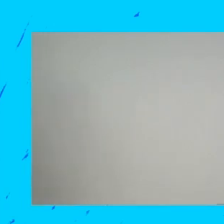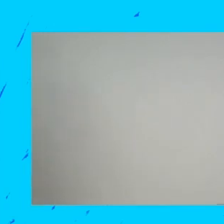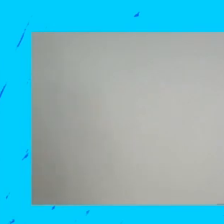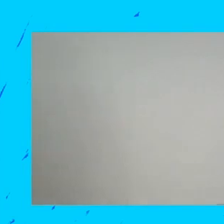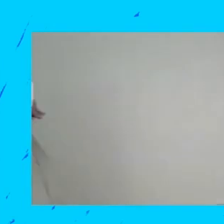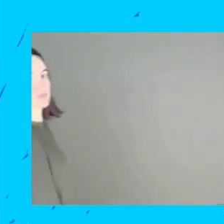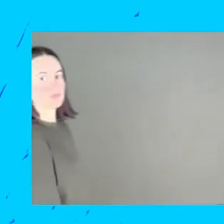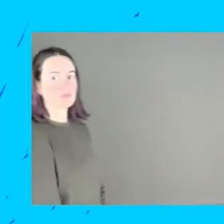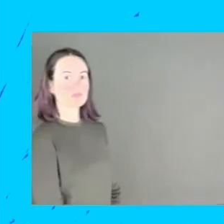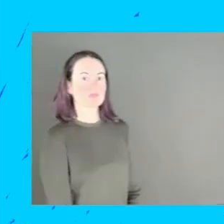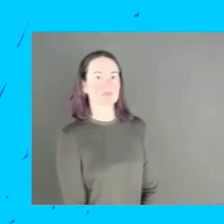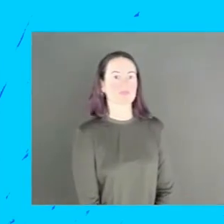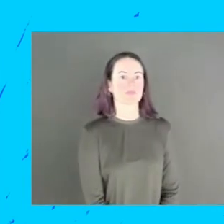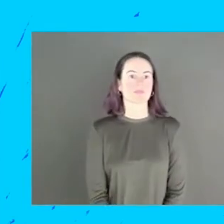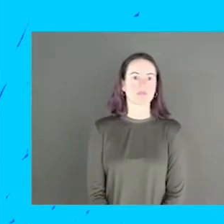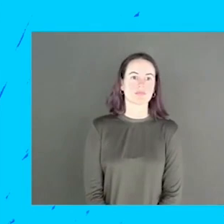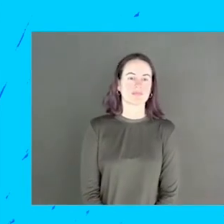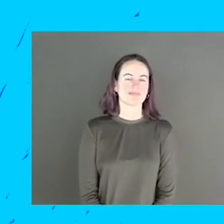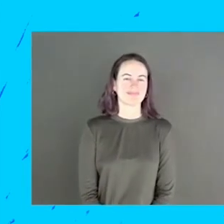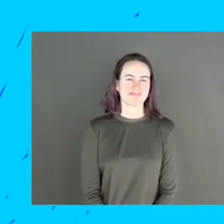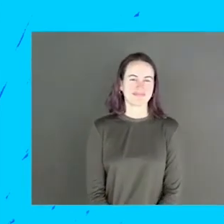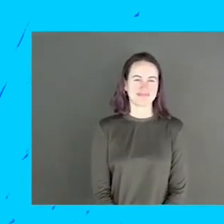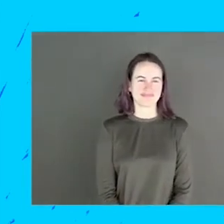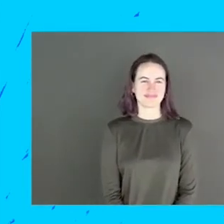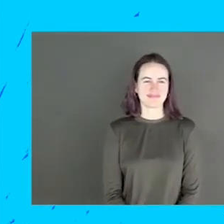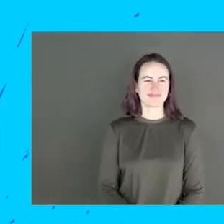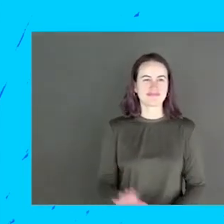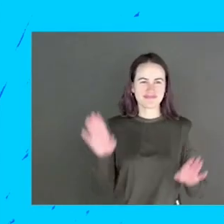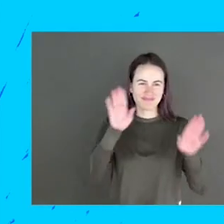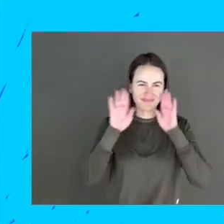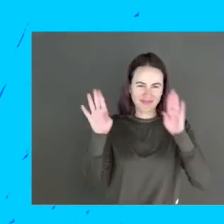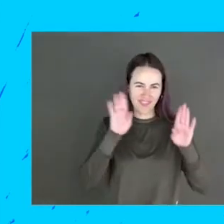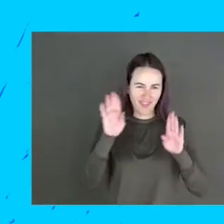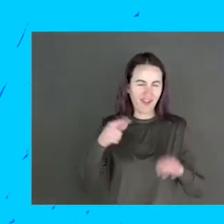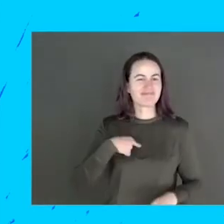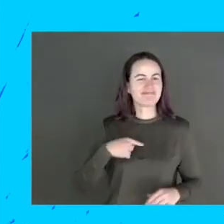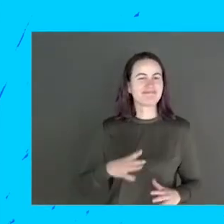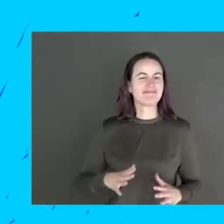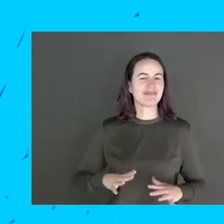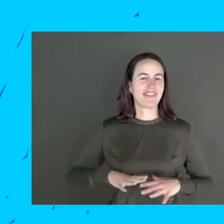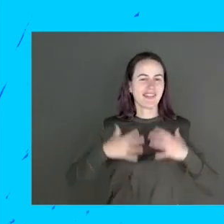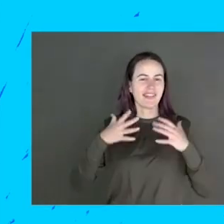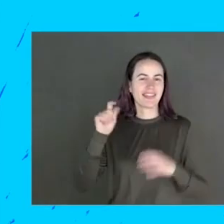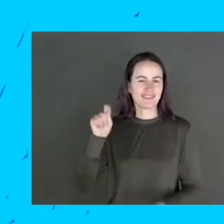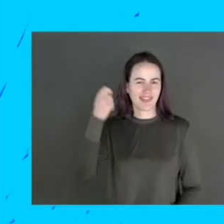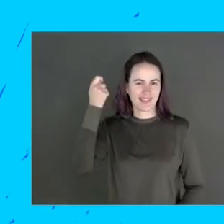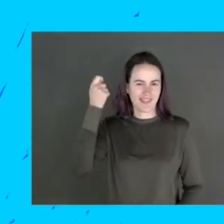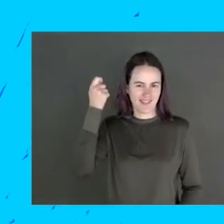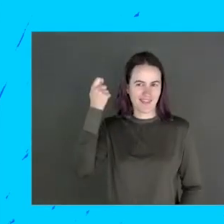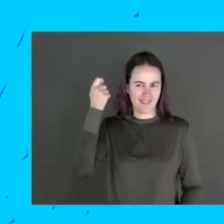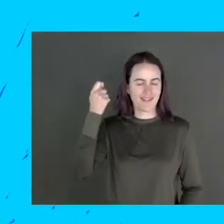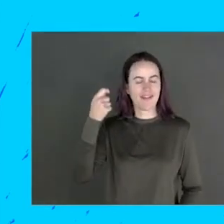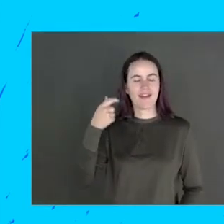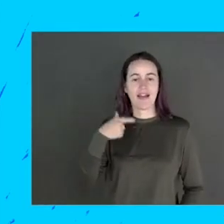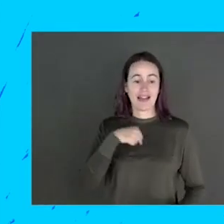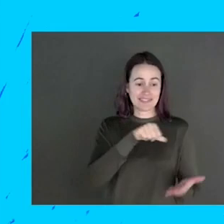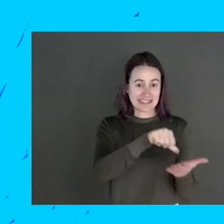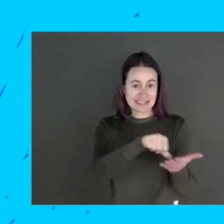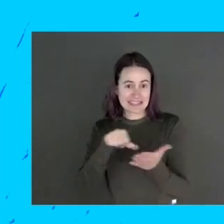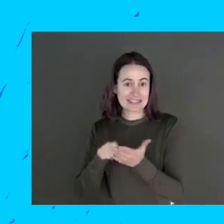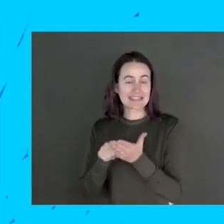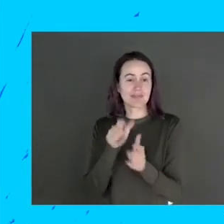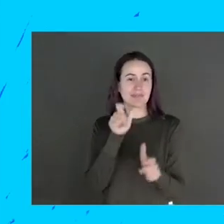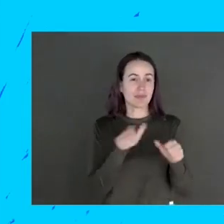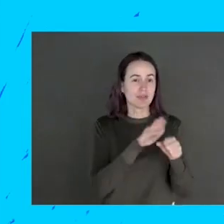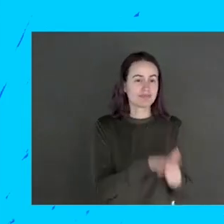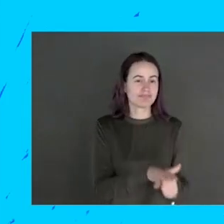everyone, my name is Roel Okeyo, all the way from Nairobi, Kenya. And in every city, there are voices unseen and stories